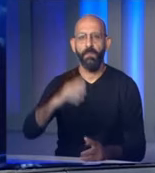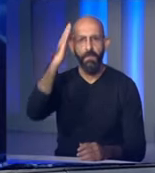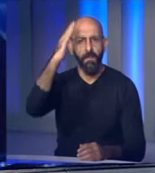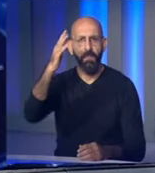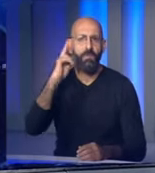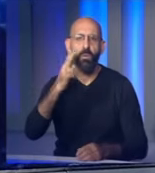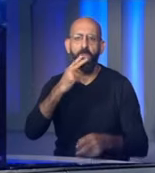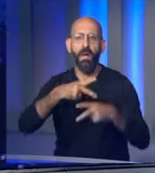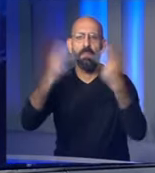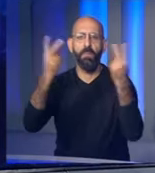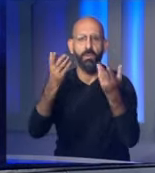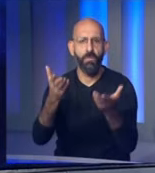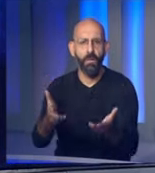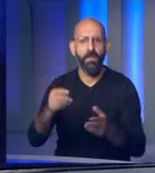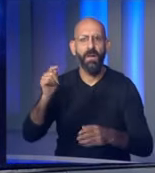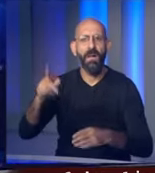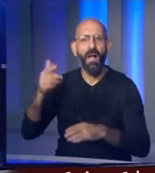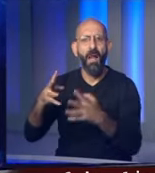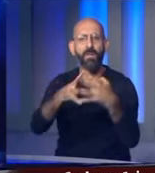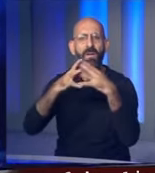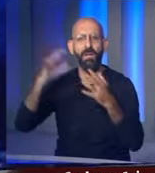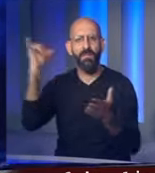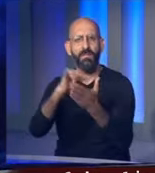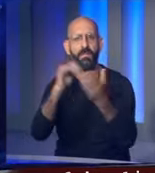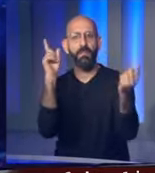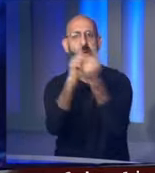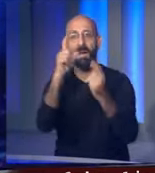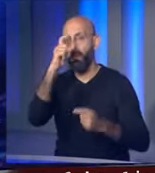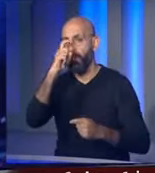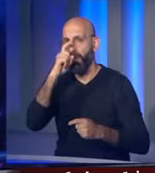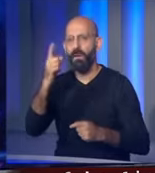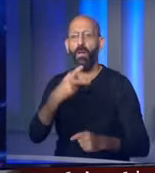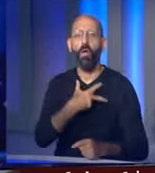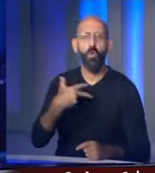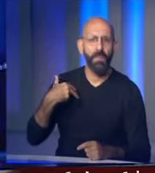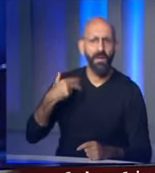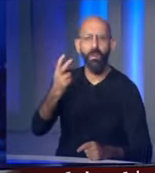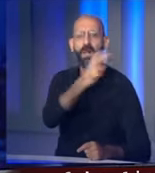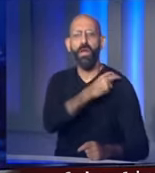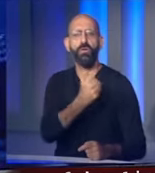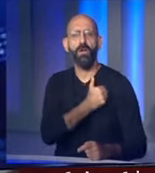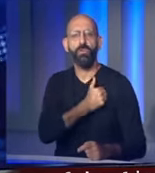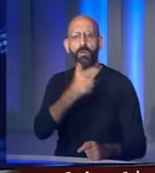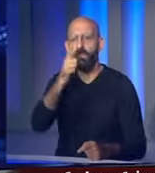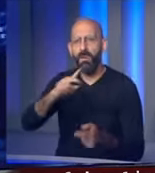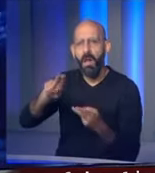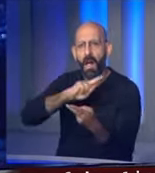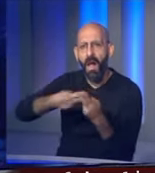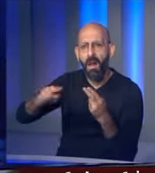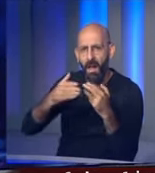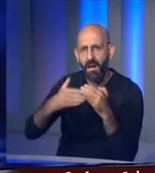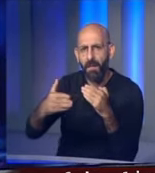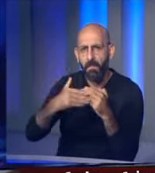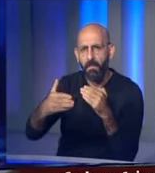اسعد الله مسائكم هوك ستاين زار بره ومقاطع الجيش ومن عين التينه الحل ب